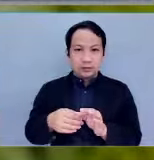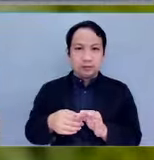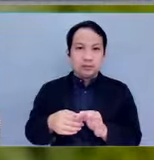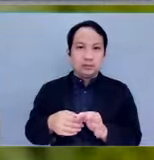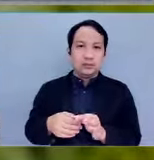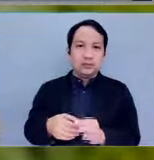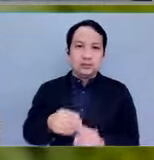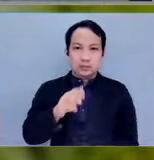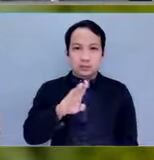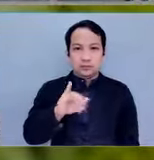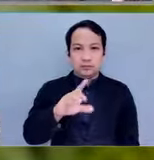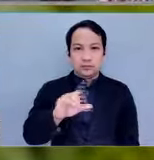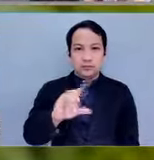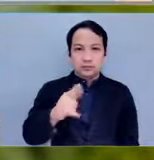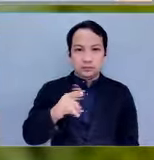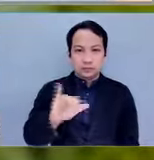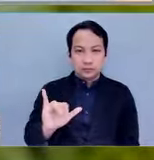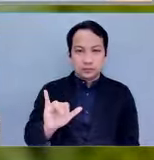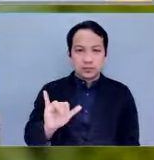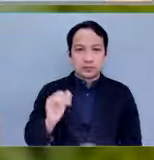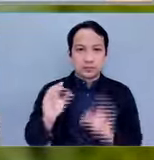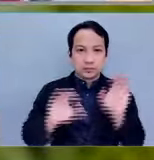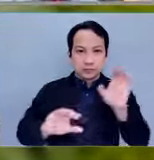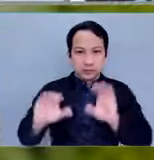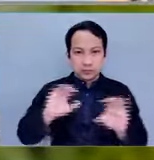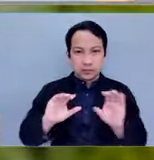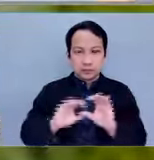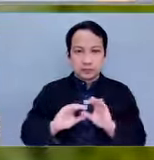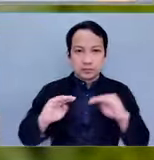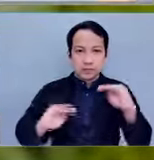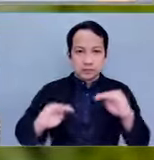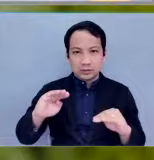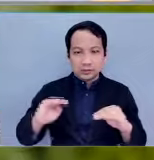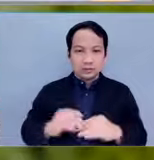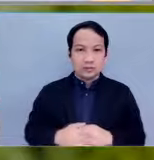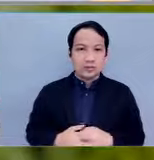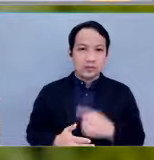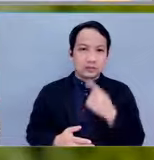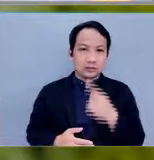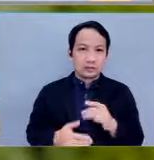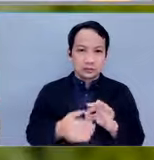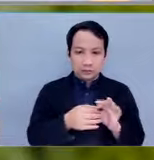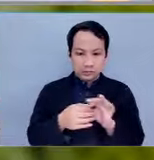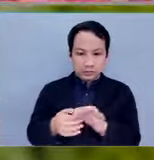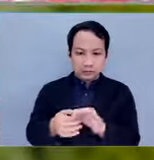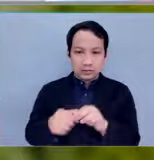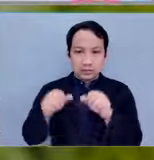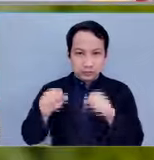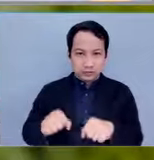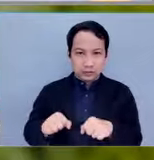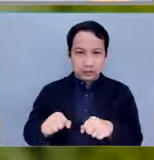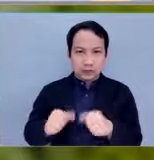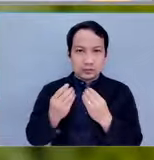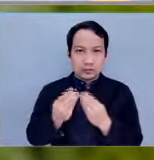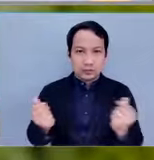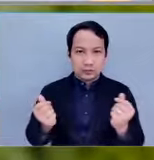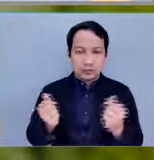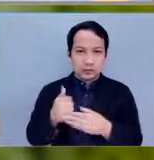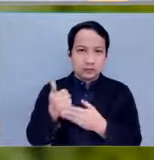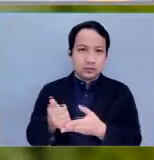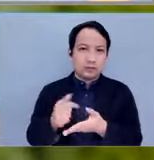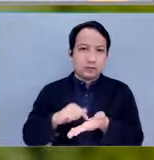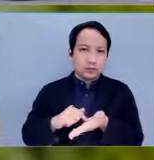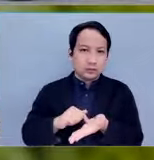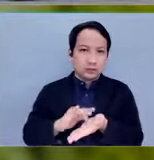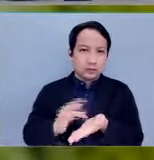Mm-hmm. May mga chemical imbalance na tinatawag natin. So this chemical imbalance can be remedied by giving the medication. So like